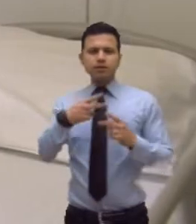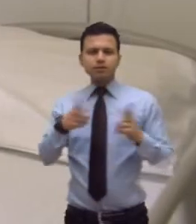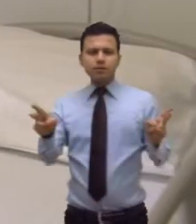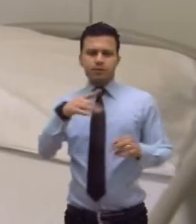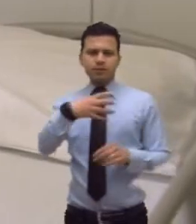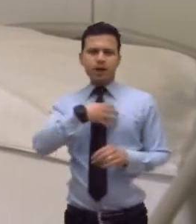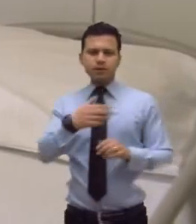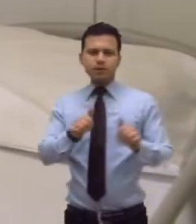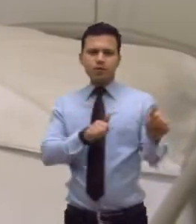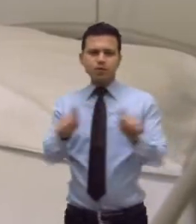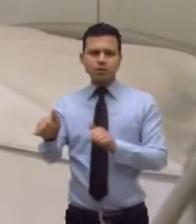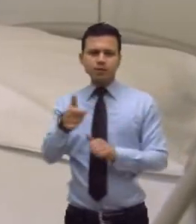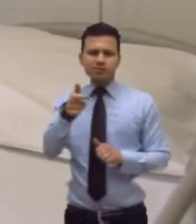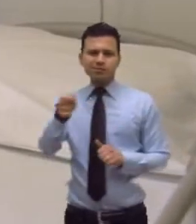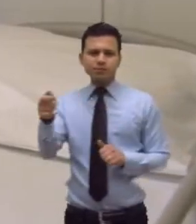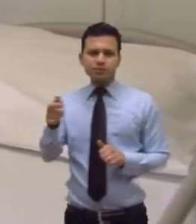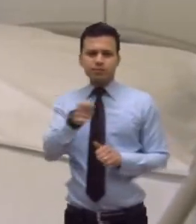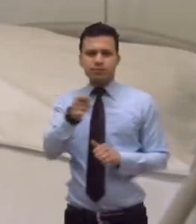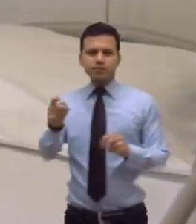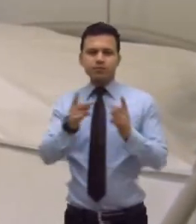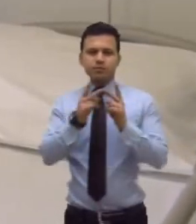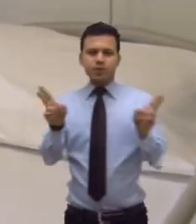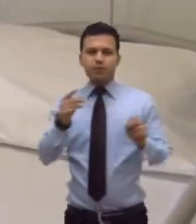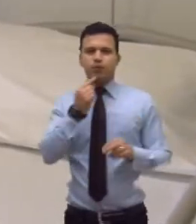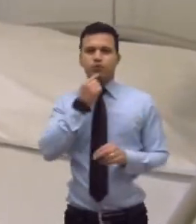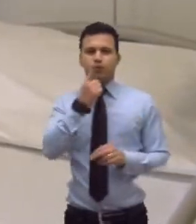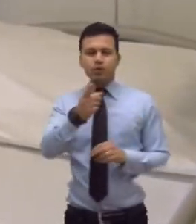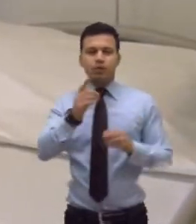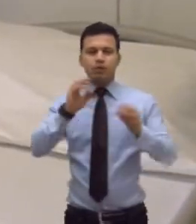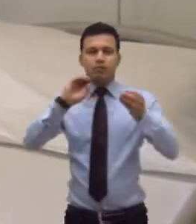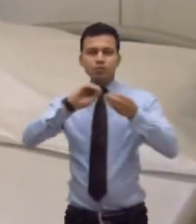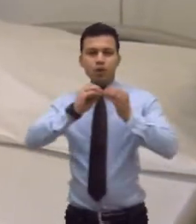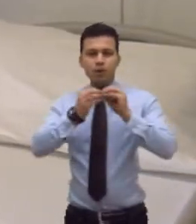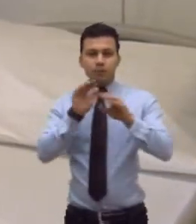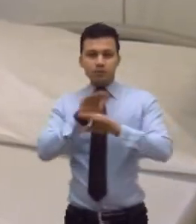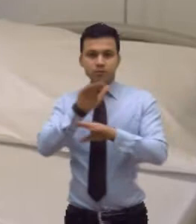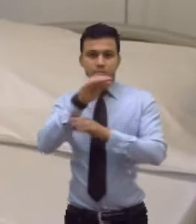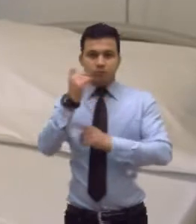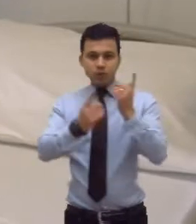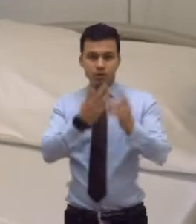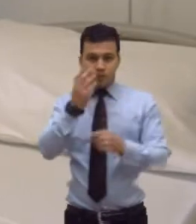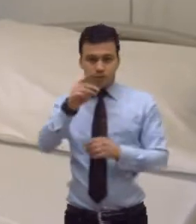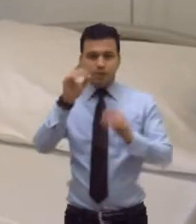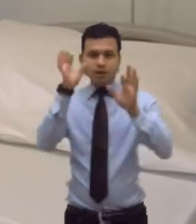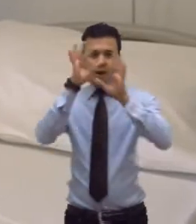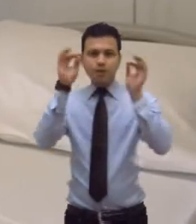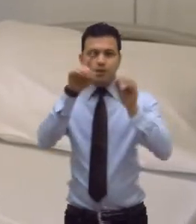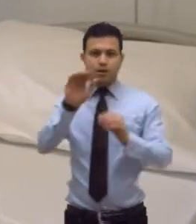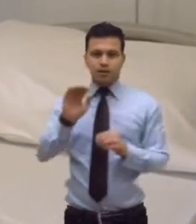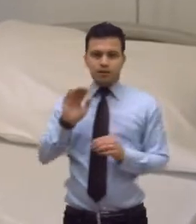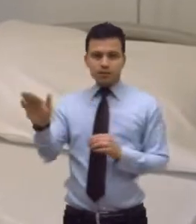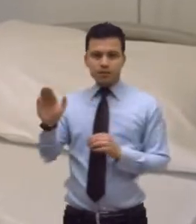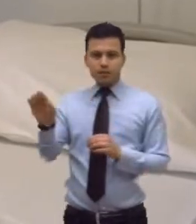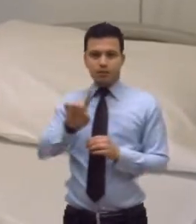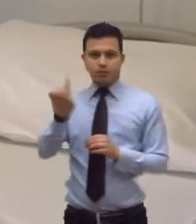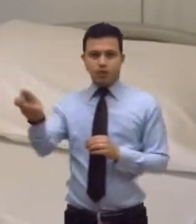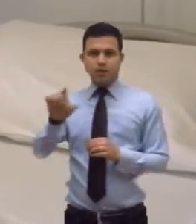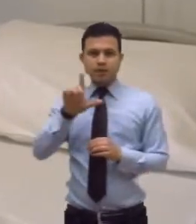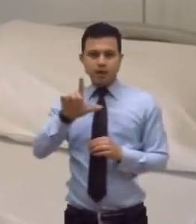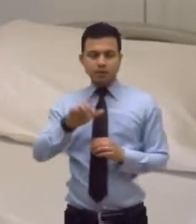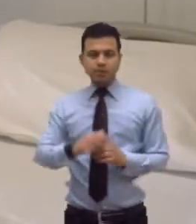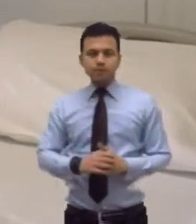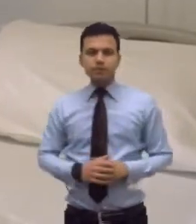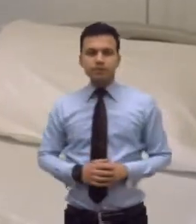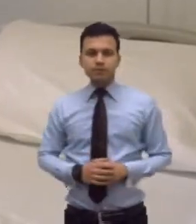başucu ve ayak ucu yükseklikleri gibi fonksiyonlar ayarlanabilmektedir. Problem yaşadığınızda lütfen servis hemşirenize veya servis